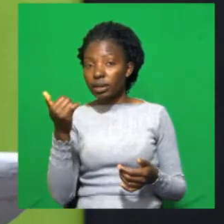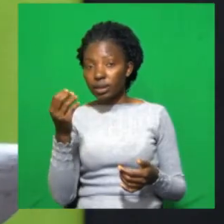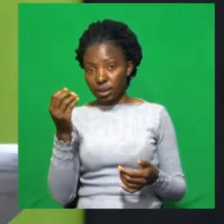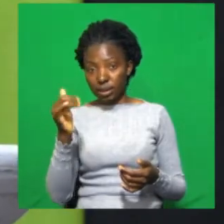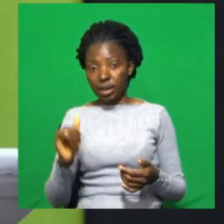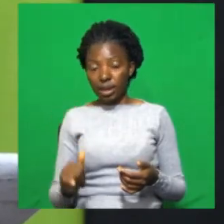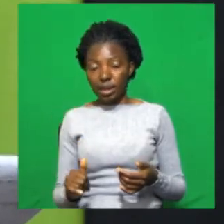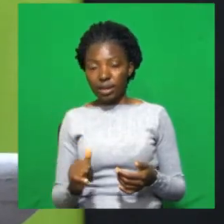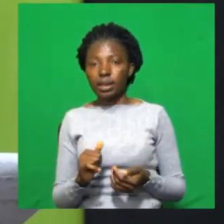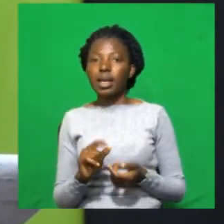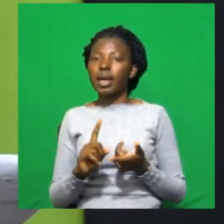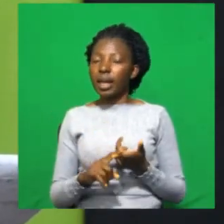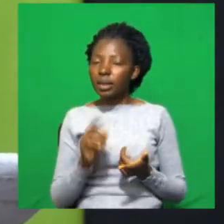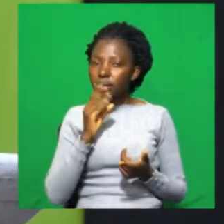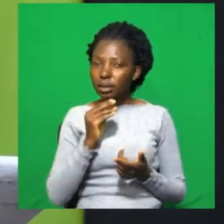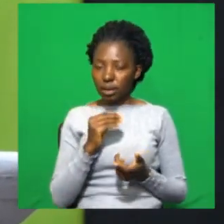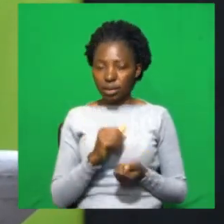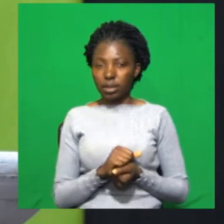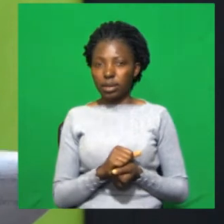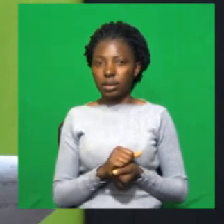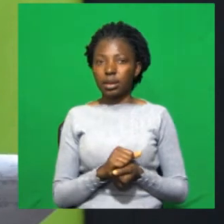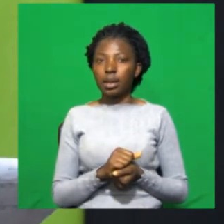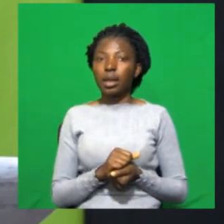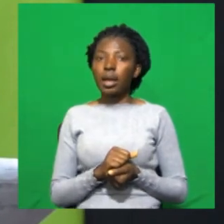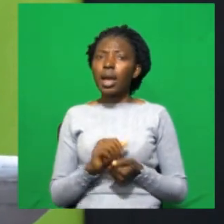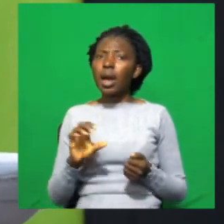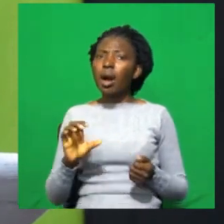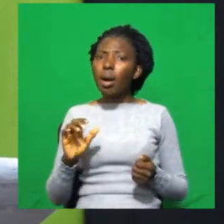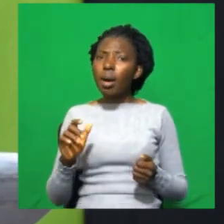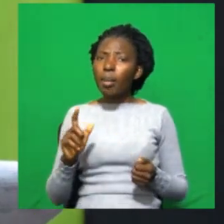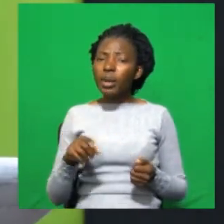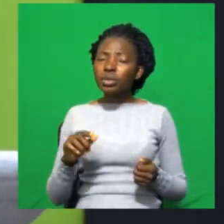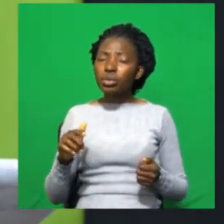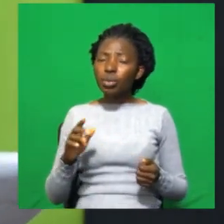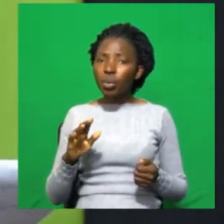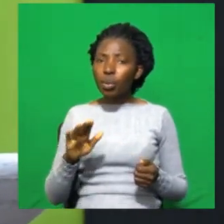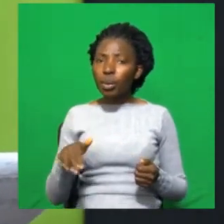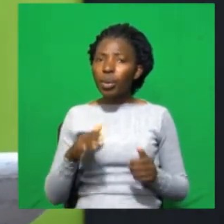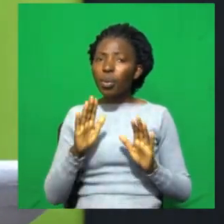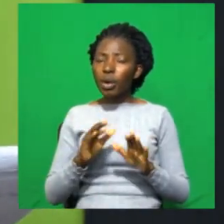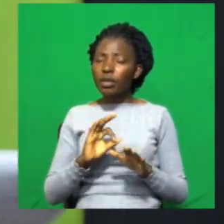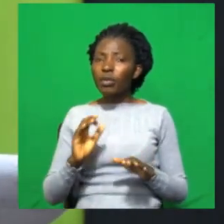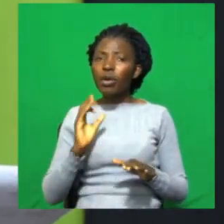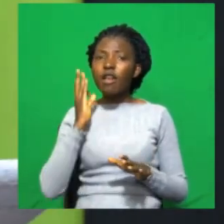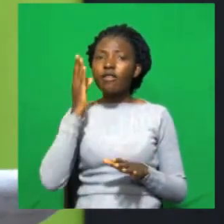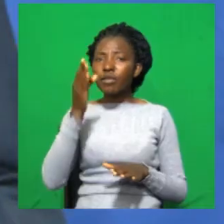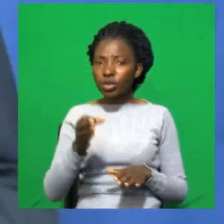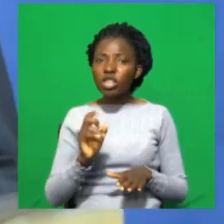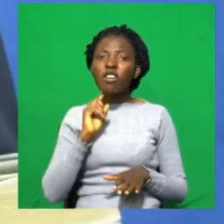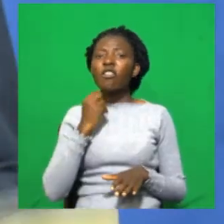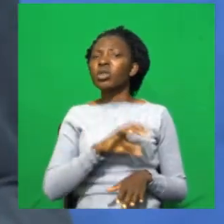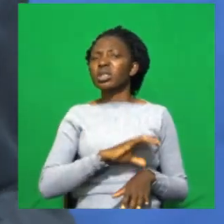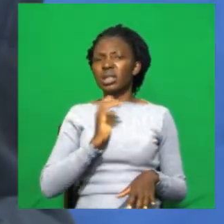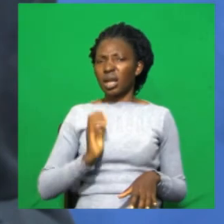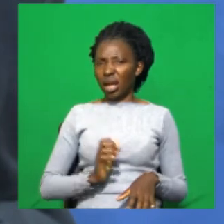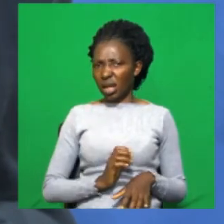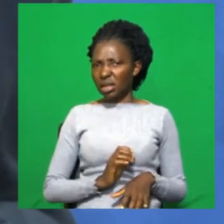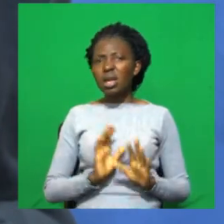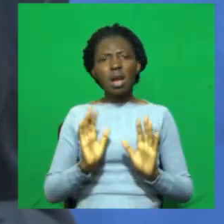tabva tati panapa should we wait for a future antichrist? Nezvatadzidza tingachamirira